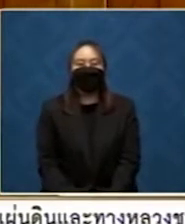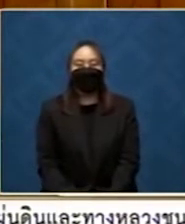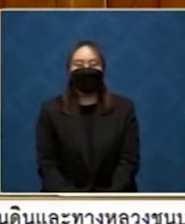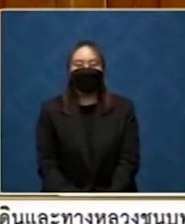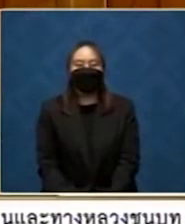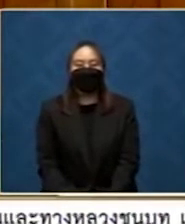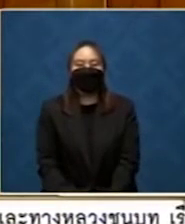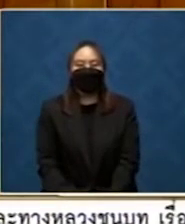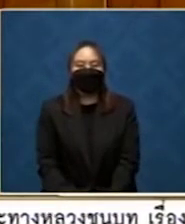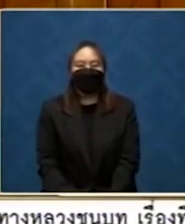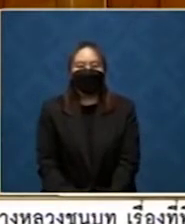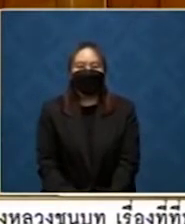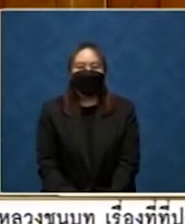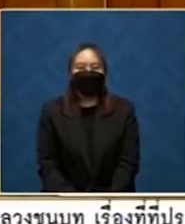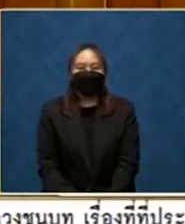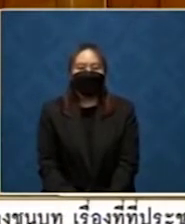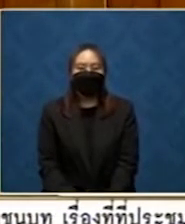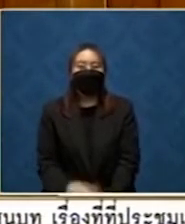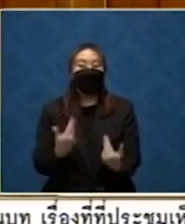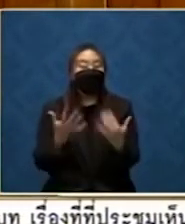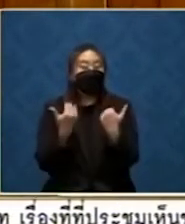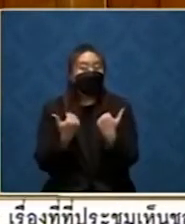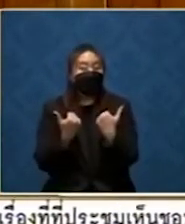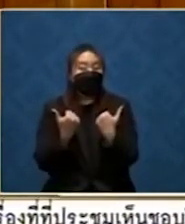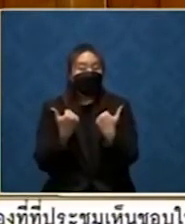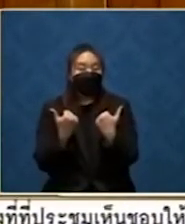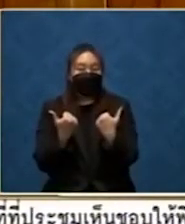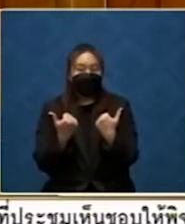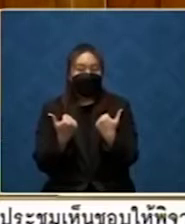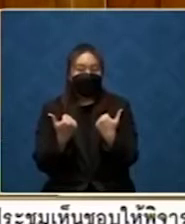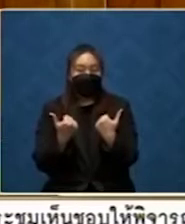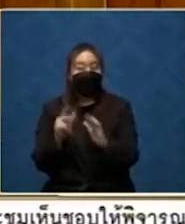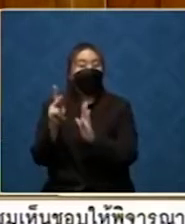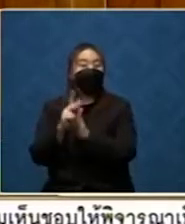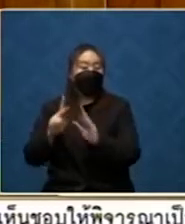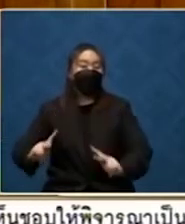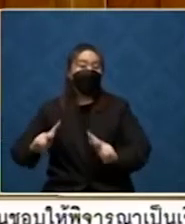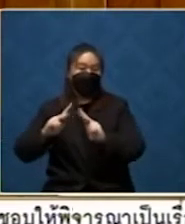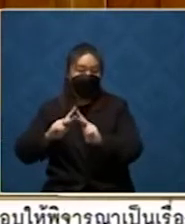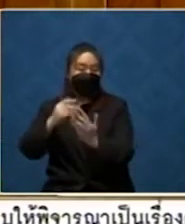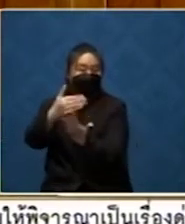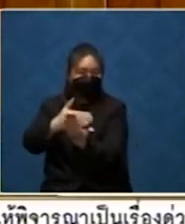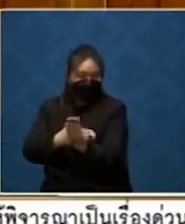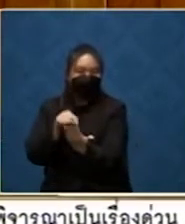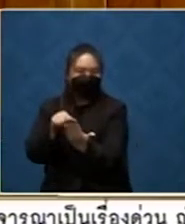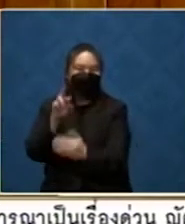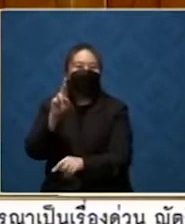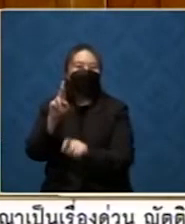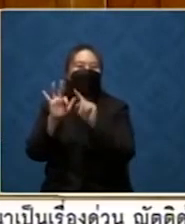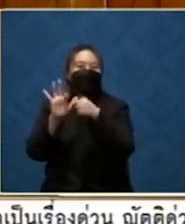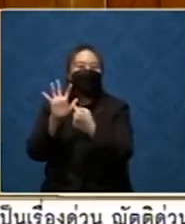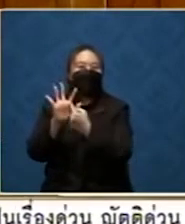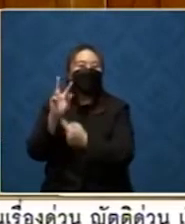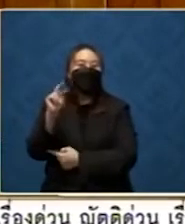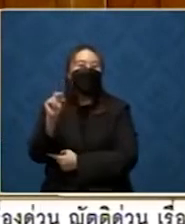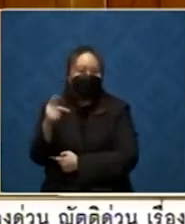กจากนั้นในเรื่องของในขณะนี้เนี่ยร่างกฎกระทรวงอันนี้เป็นร่างกฎกระทรวงอยู่ในขั้นการด